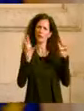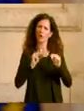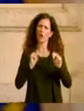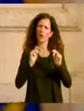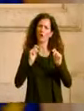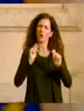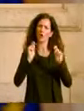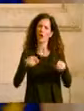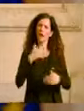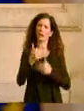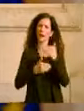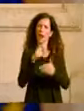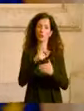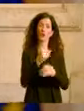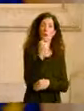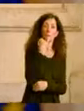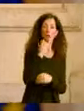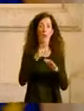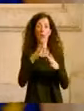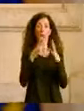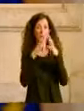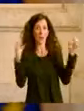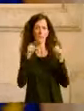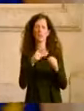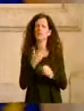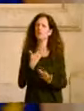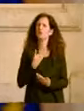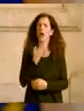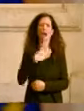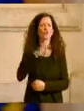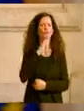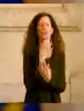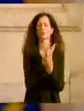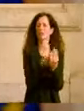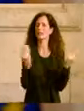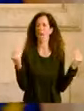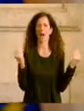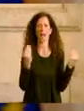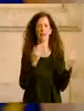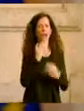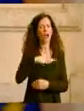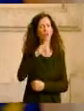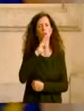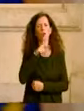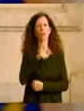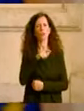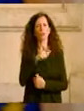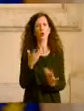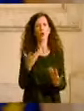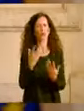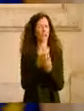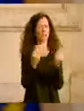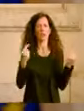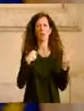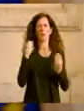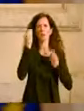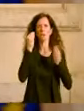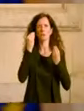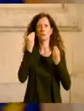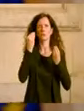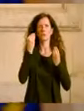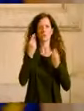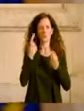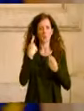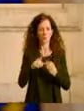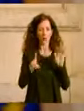e medie imprese ci sono tante agevolazioni, ma veramente così tante che non credo a mia memoria siano state mai cumulate in uno